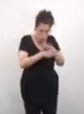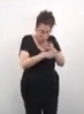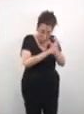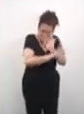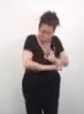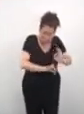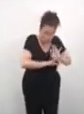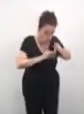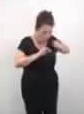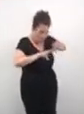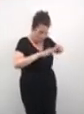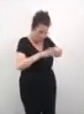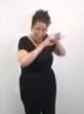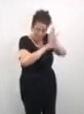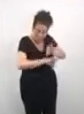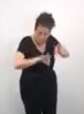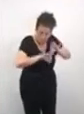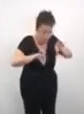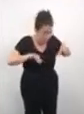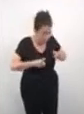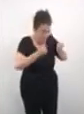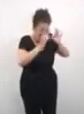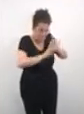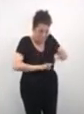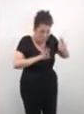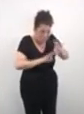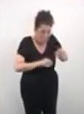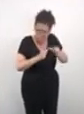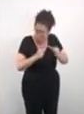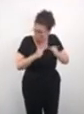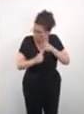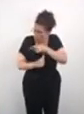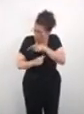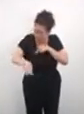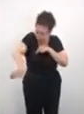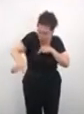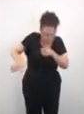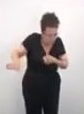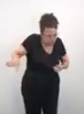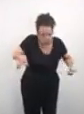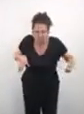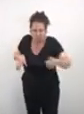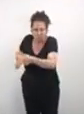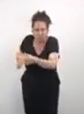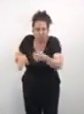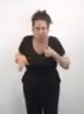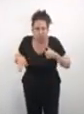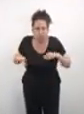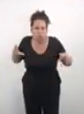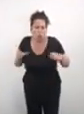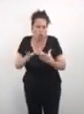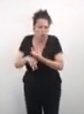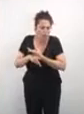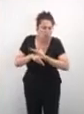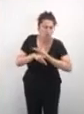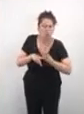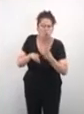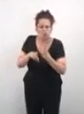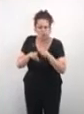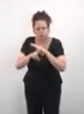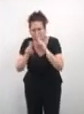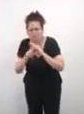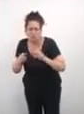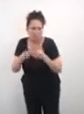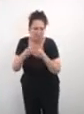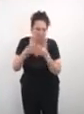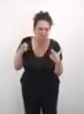formée, n'est pas compétente pour aller sur le champ du grand banditisme. Je pense que arrêtez de vouloir, et je pense que dans cette assemblée,